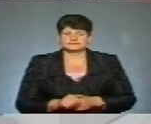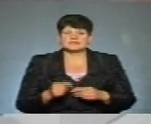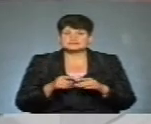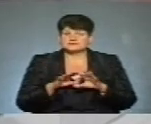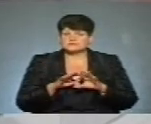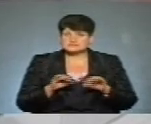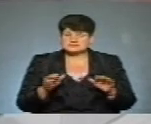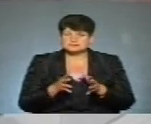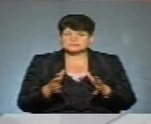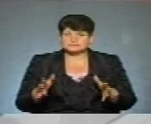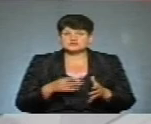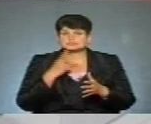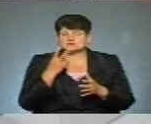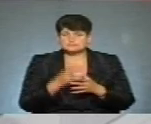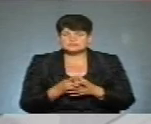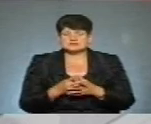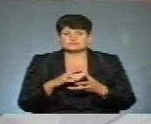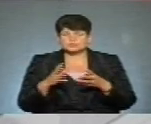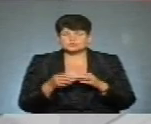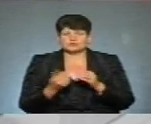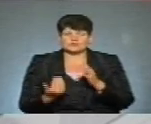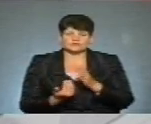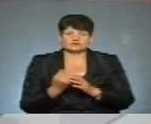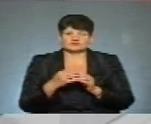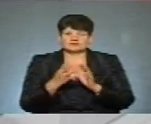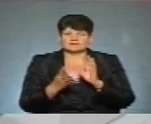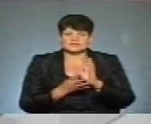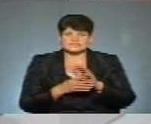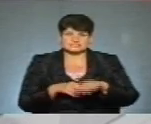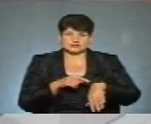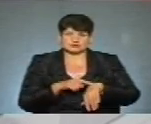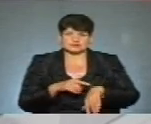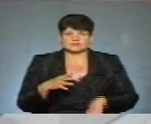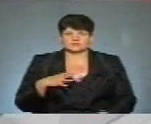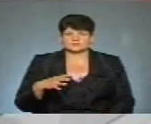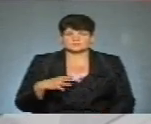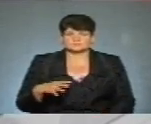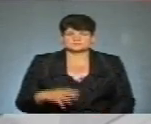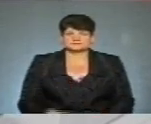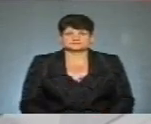все. Більше дивіться у наступному підсумковому випуску новин о 19-й годині. Дочекайтеся.